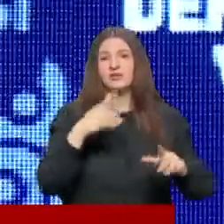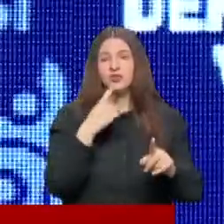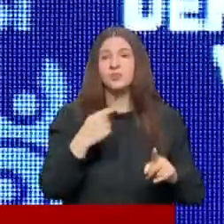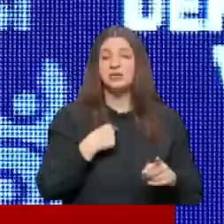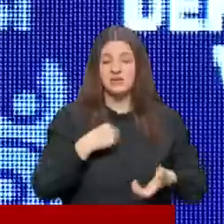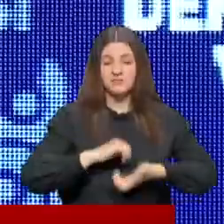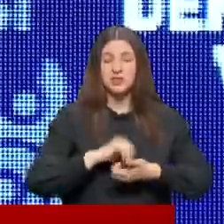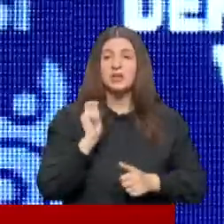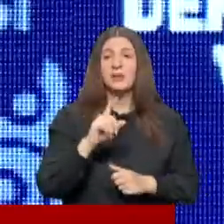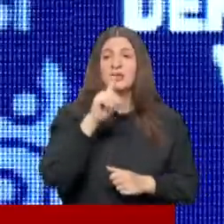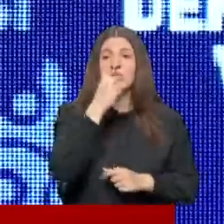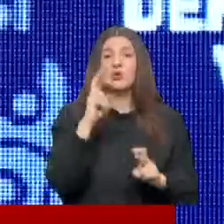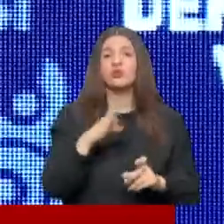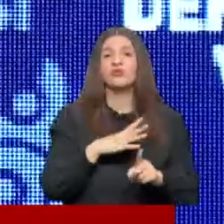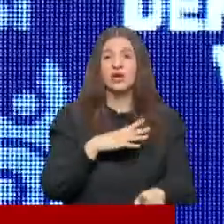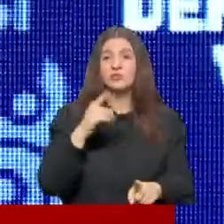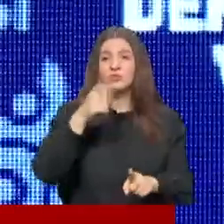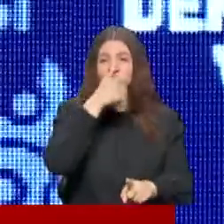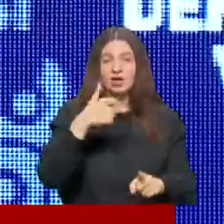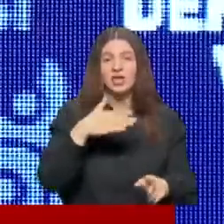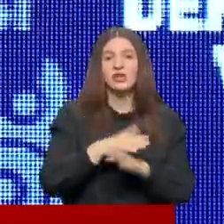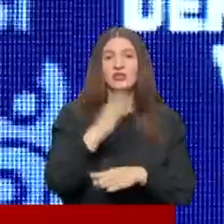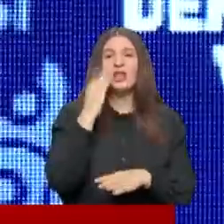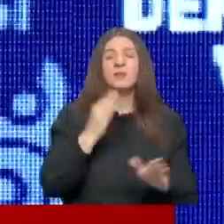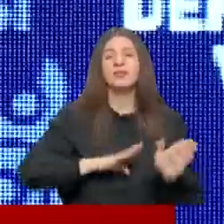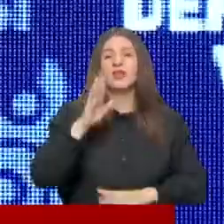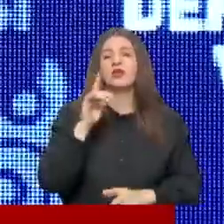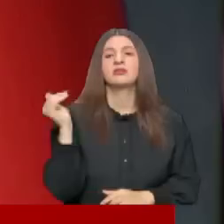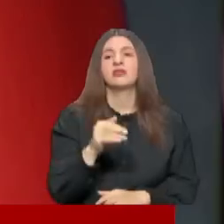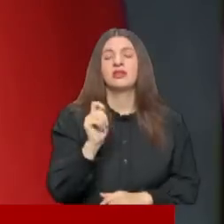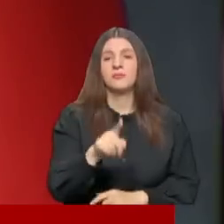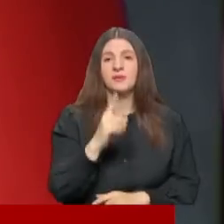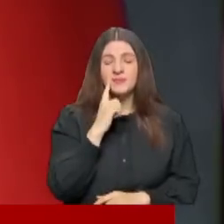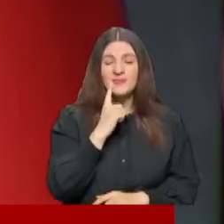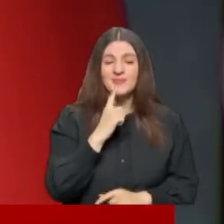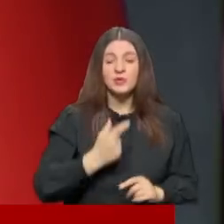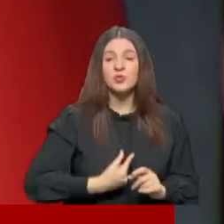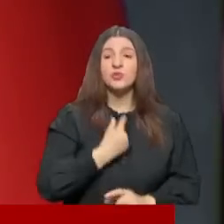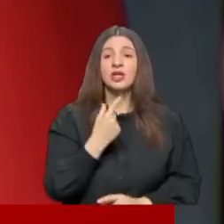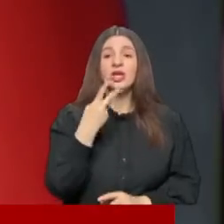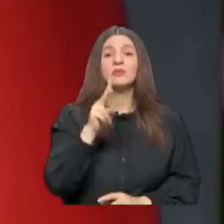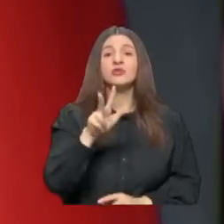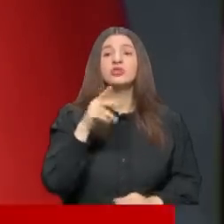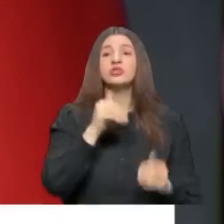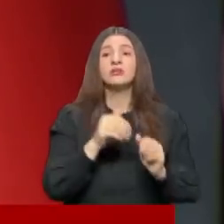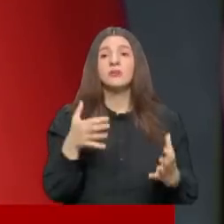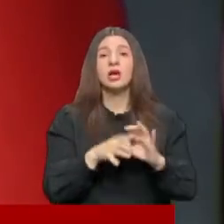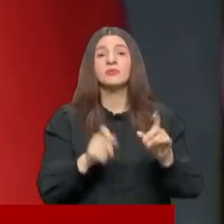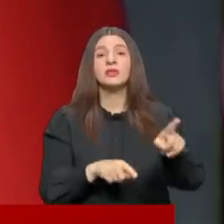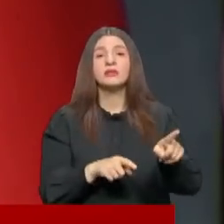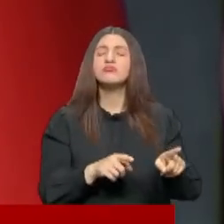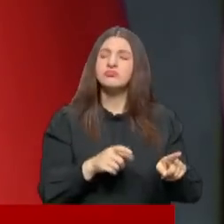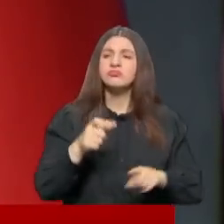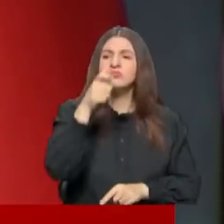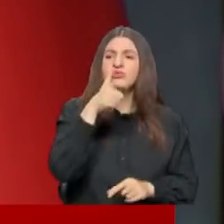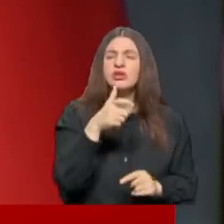Bizi birleştiren tek bir konu var. Bu ülkeye gerçek anlamda demokrasiyi getirmek. Umutlarını 2023 seçimlerine bağladılar.